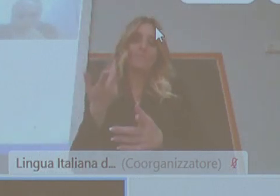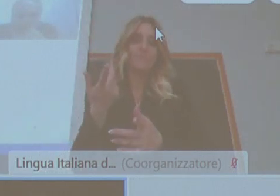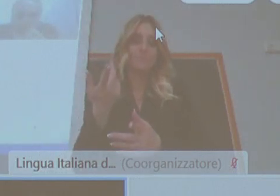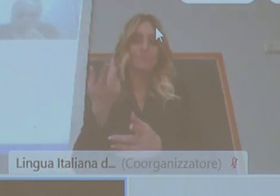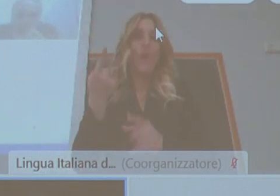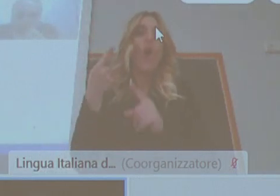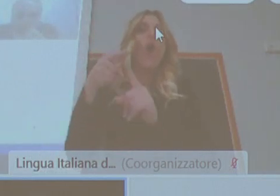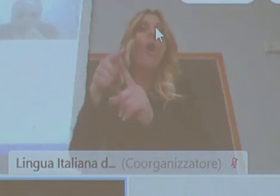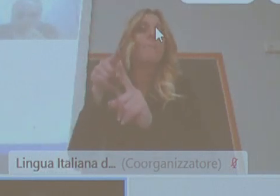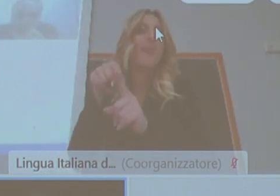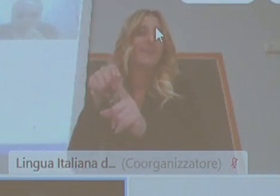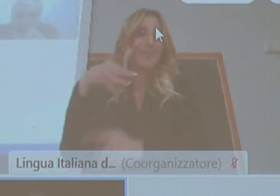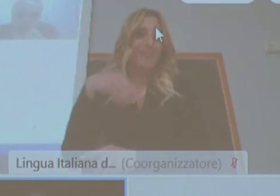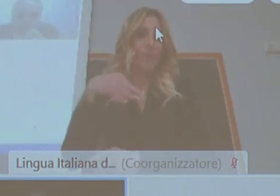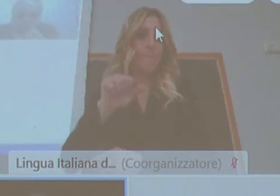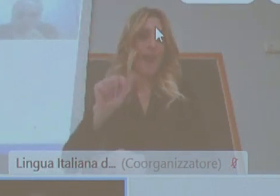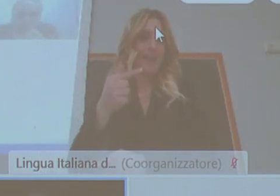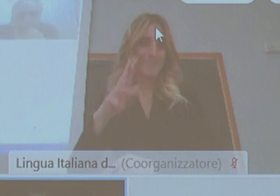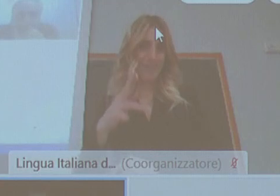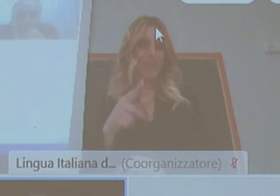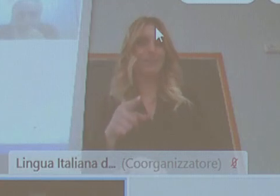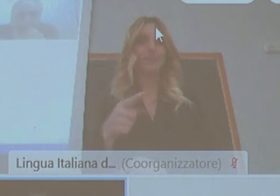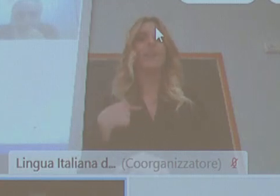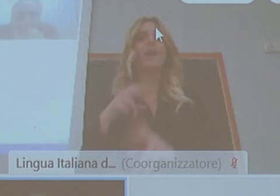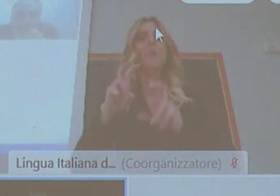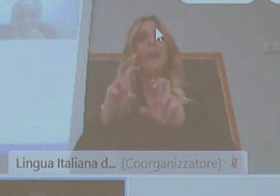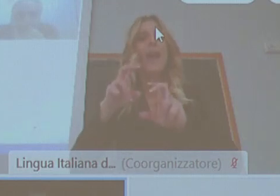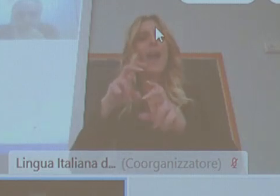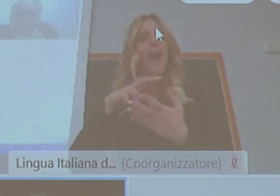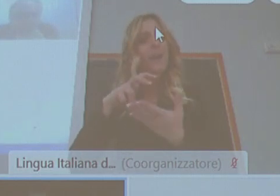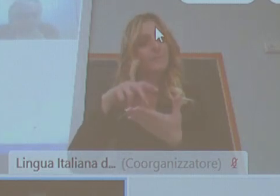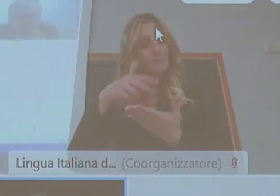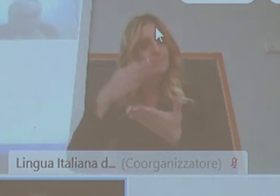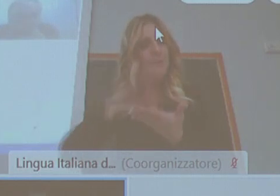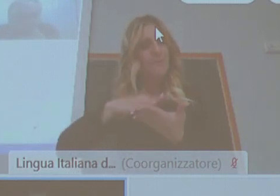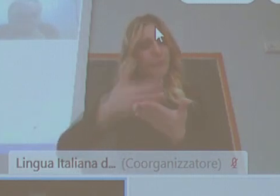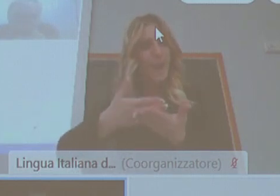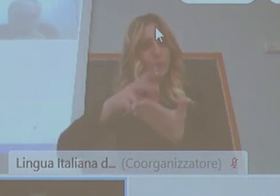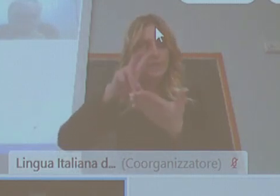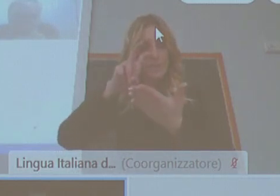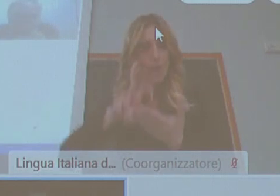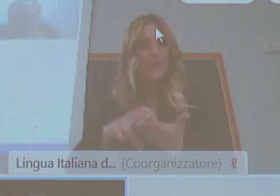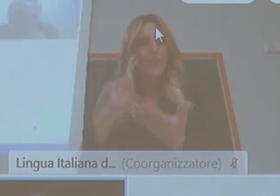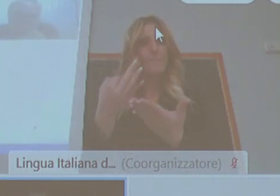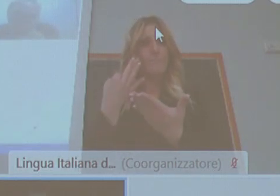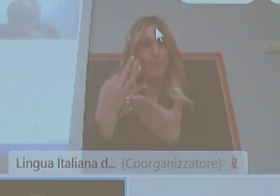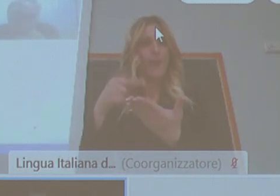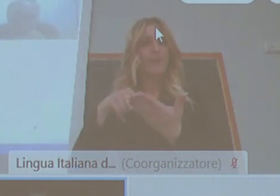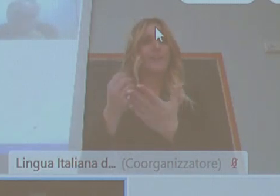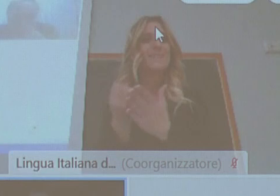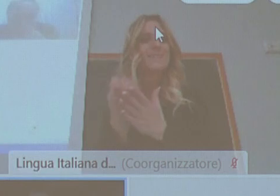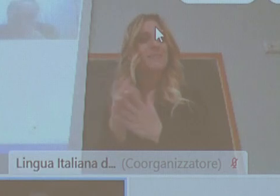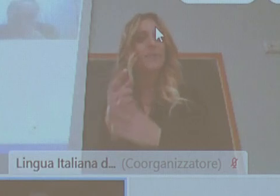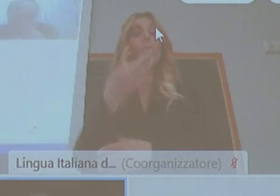del master, quindi l'analisi, la valutazione e lo sviluppo